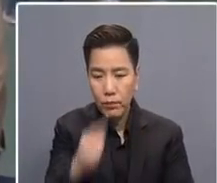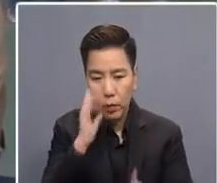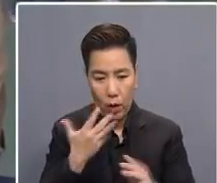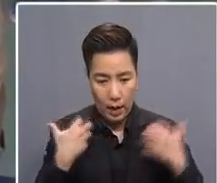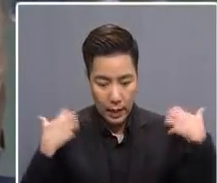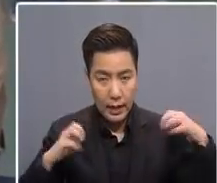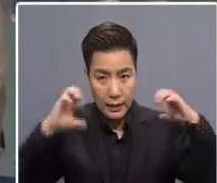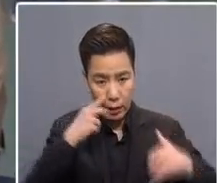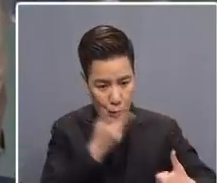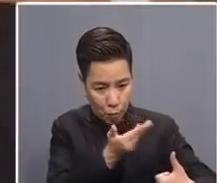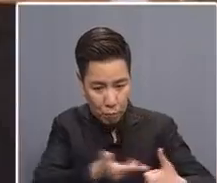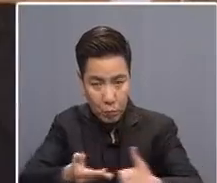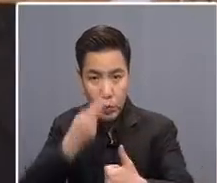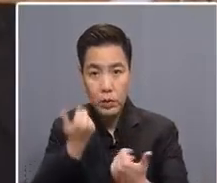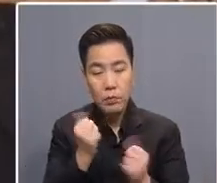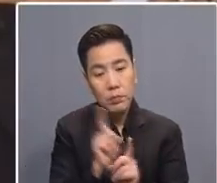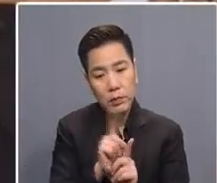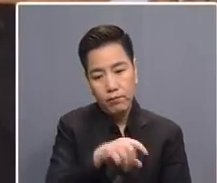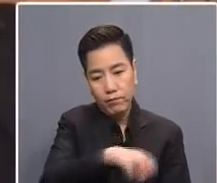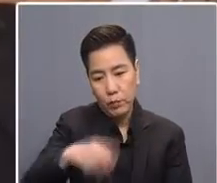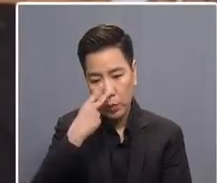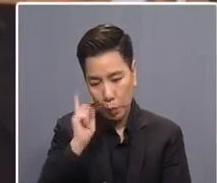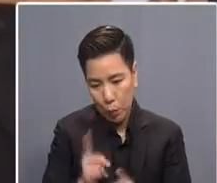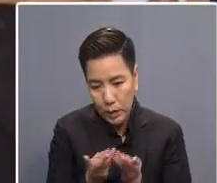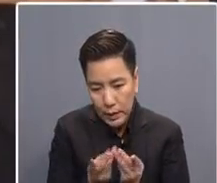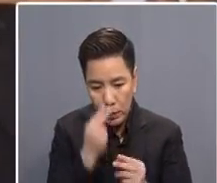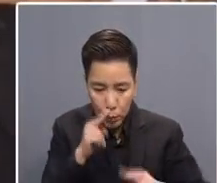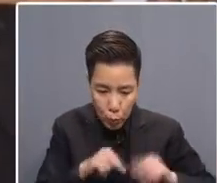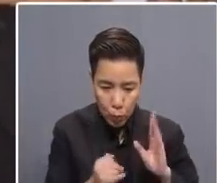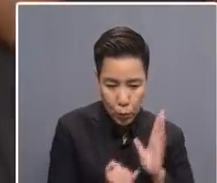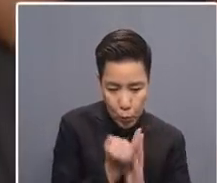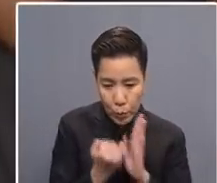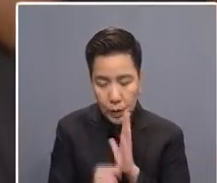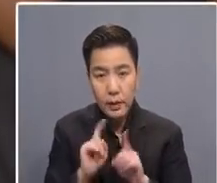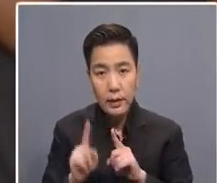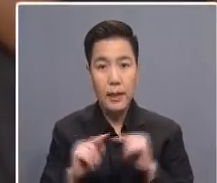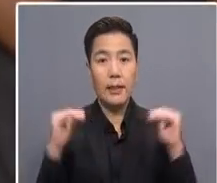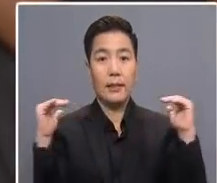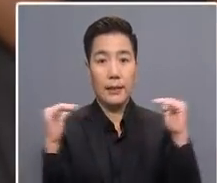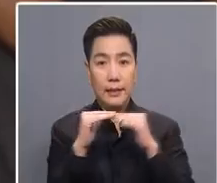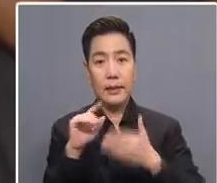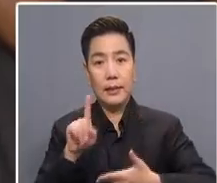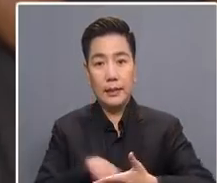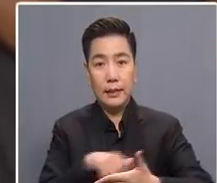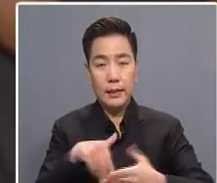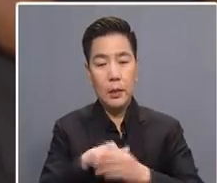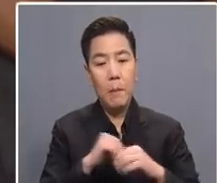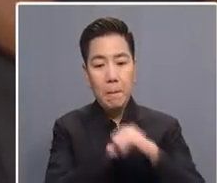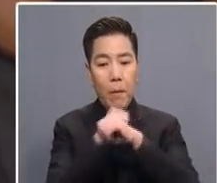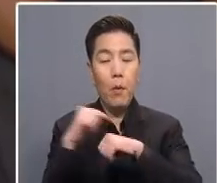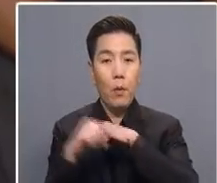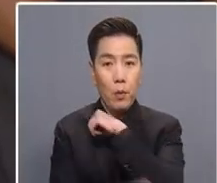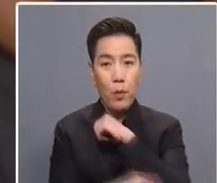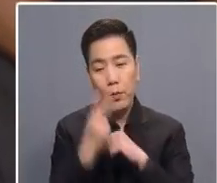ชการในพื้นที่ทำให้ทุกหน่วยเลือกตั้งต้องเพิ่มความเข้มข้นในการตรวจสอบความถูกต้องการใช้สิทธิ์ลงคะแนนเพื่อป้องกันการทุจริตและข้อ